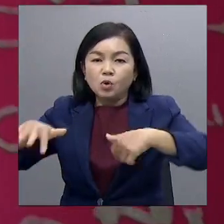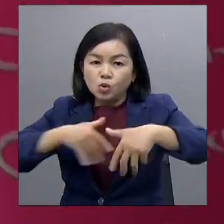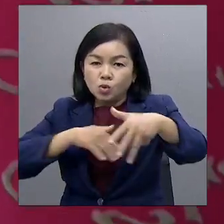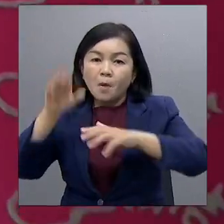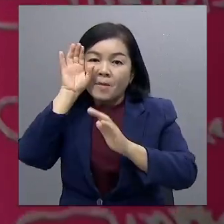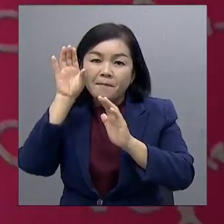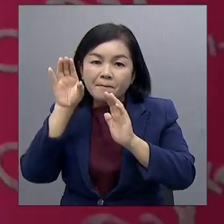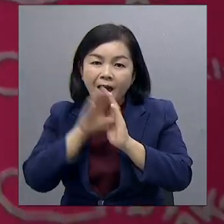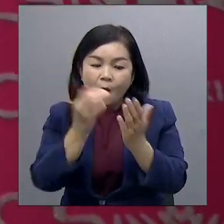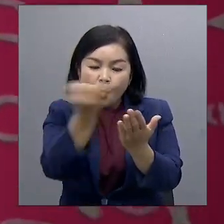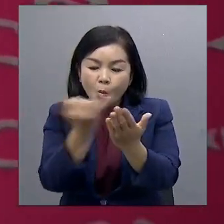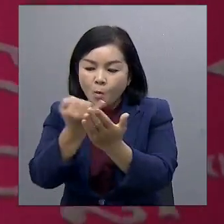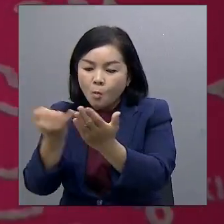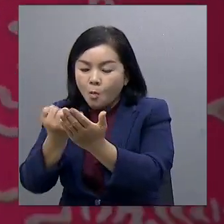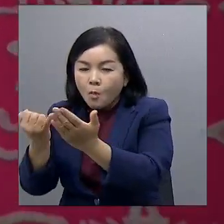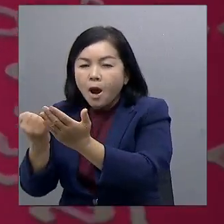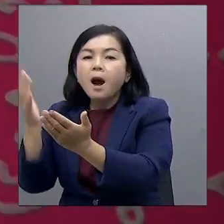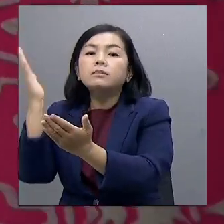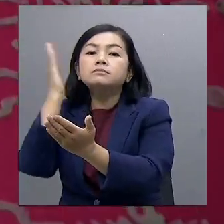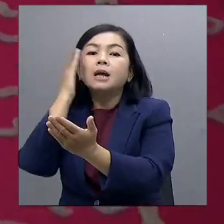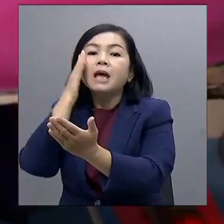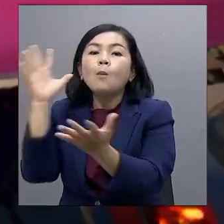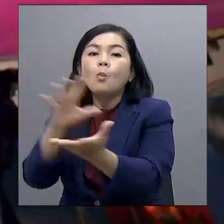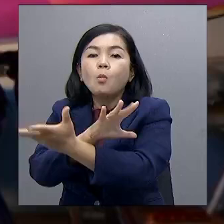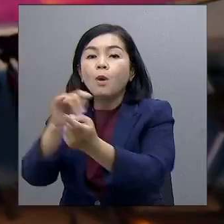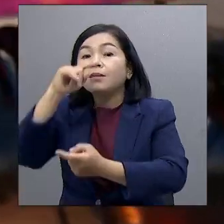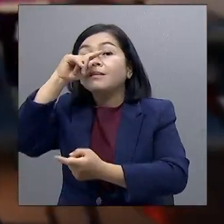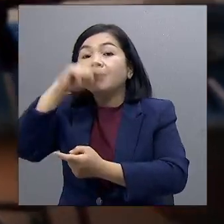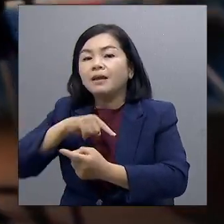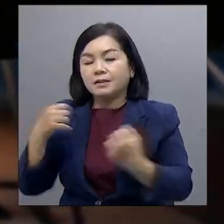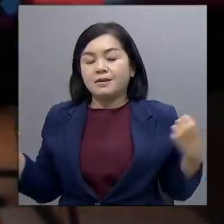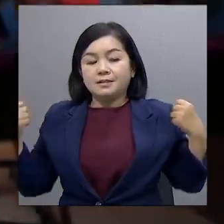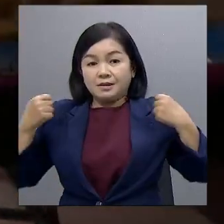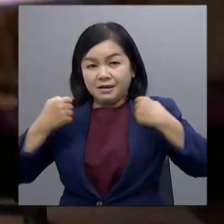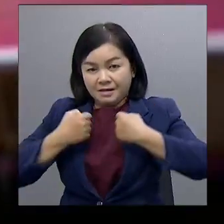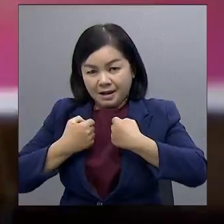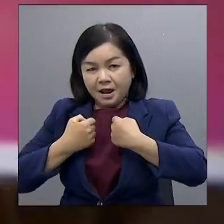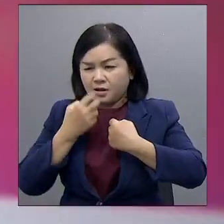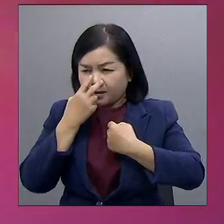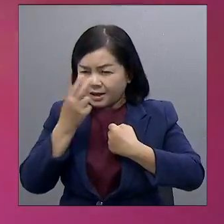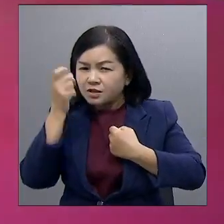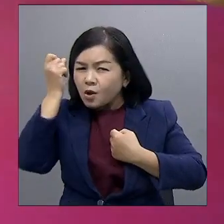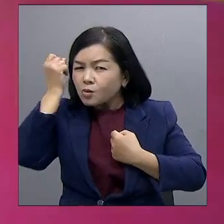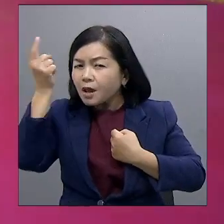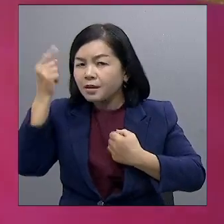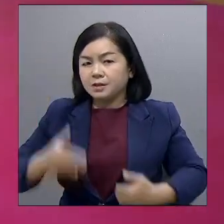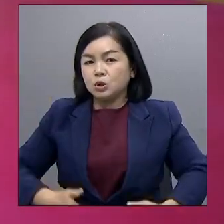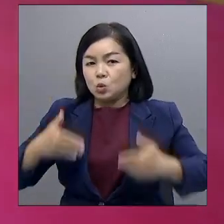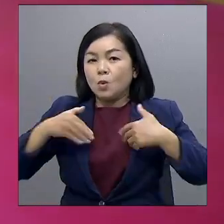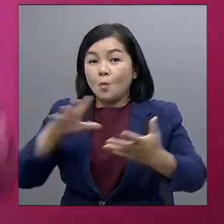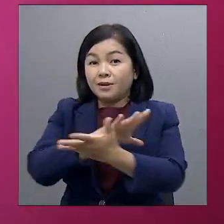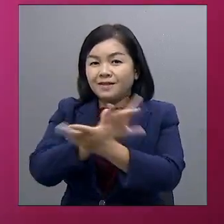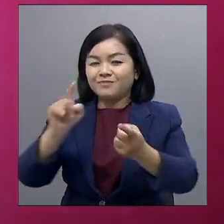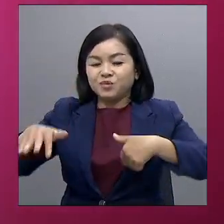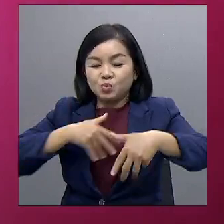ผ้าสื่อความหมายให้ทราบถึงเอกลักษณ์ความเป็นไทยด้านเครื่องนุ่งห่มซึ่งสามารถสะท้อนวิถีชีวิตศิลปะวัฒนธรรม